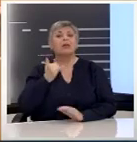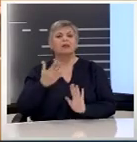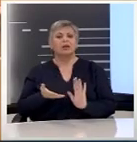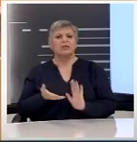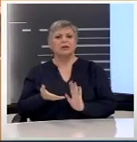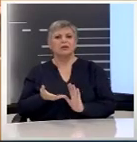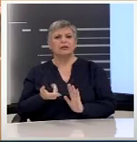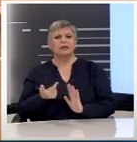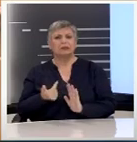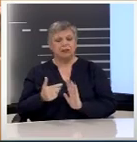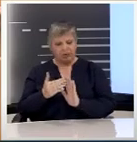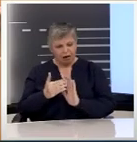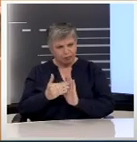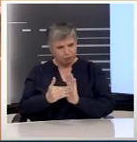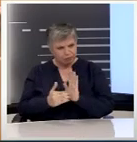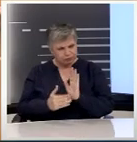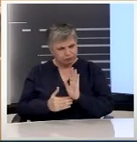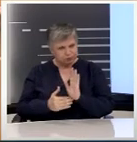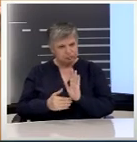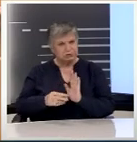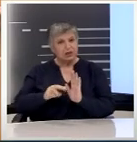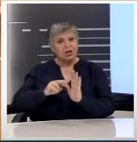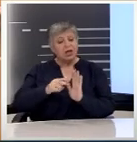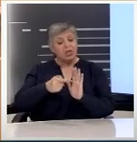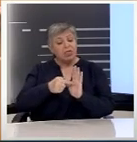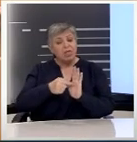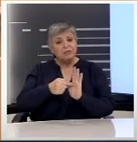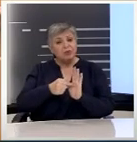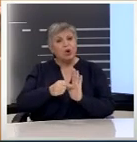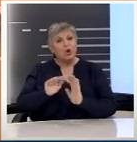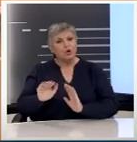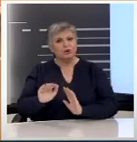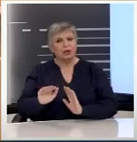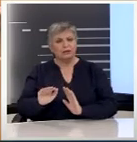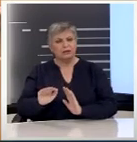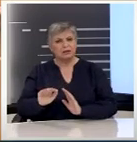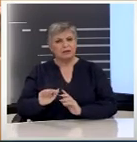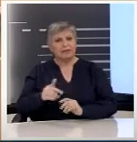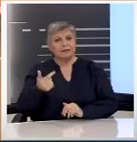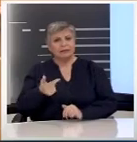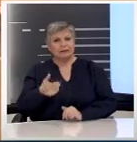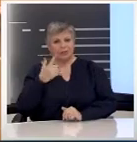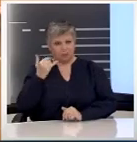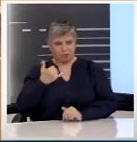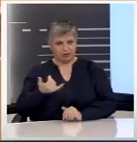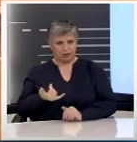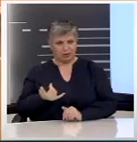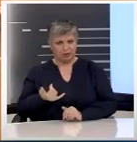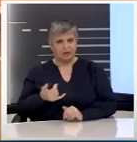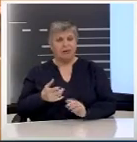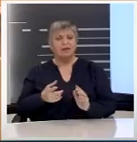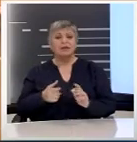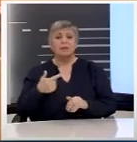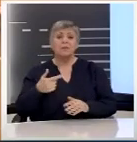αναπόδεικτο. Ό,τι θέλει ο καθένας λέει. Αν μάλιστα λάβουμε υπόψη μας αυτά εδώ,